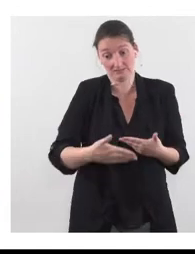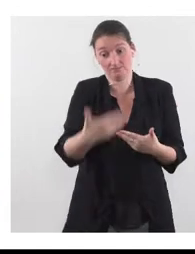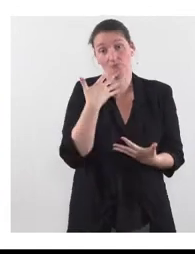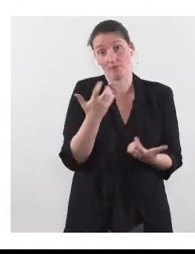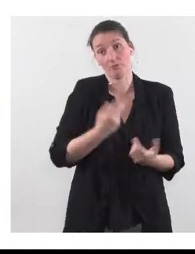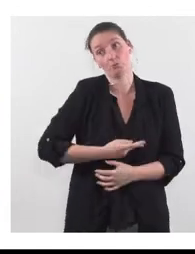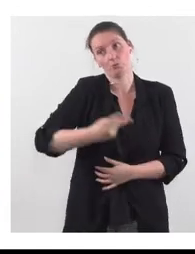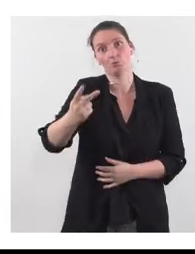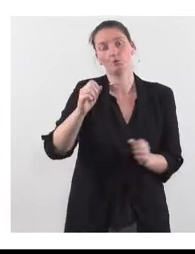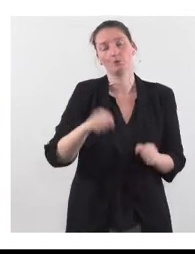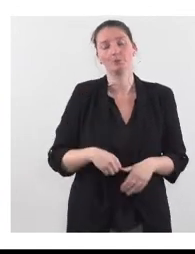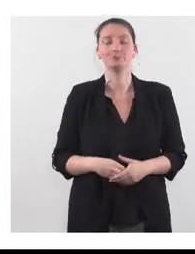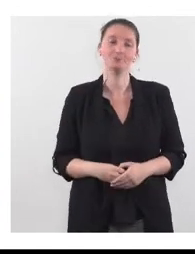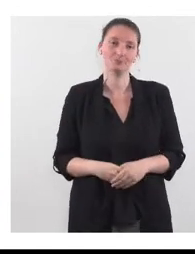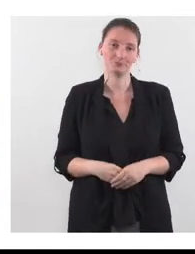plus fréquemment.